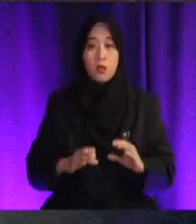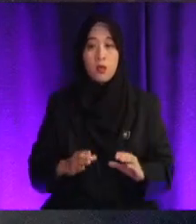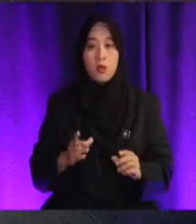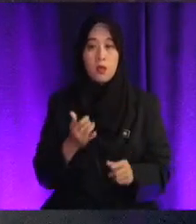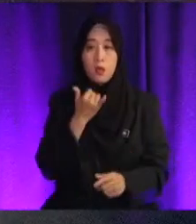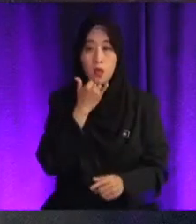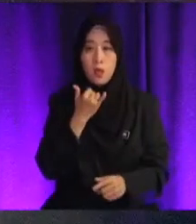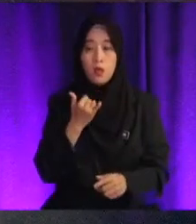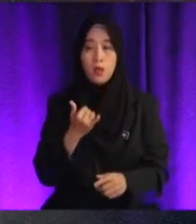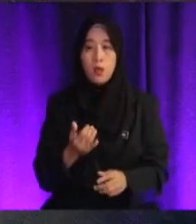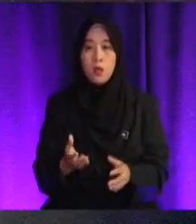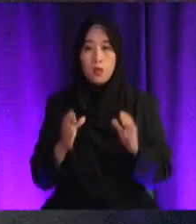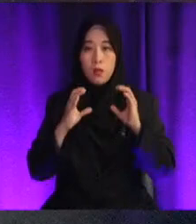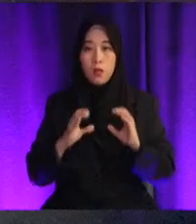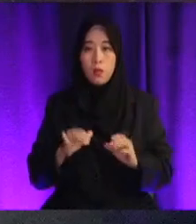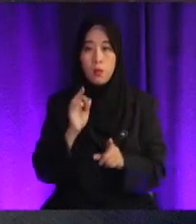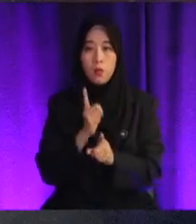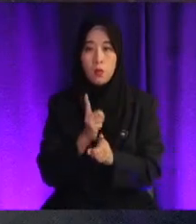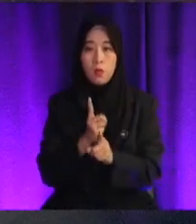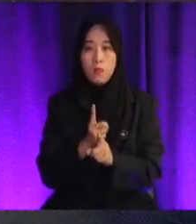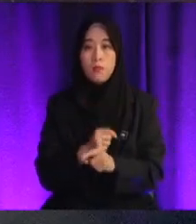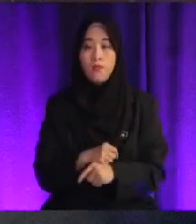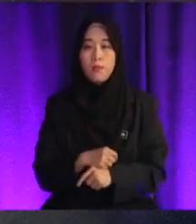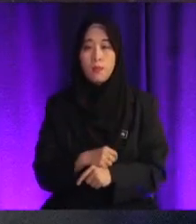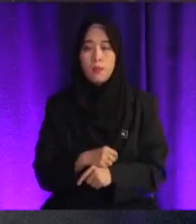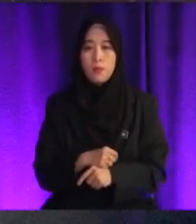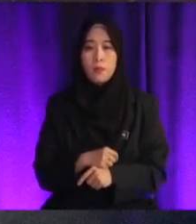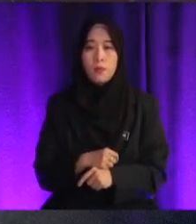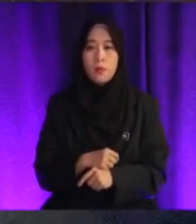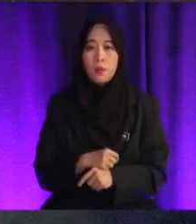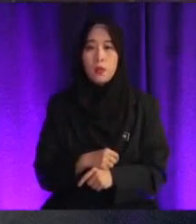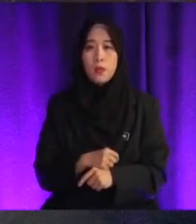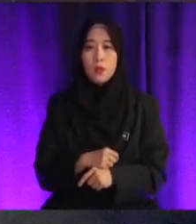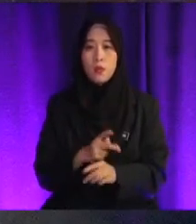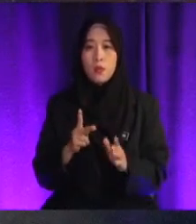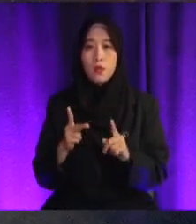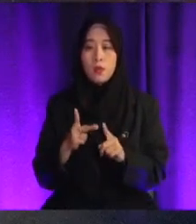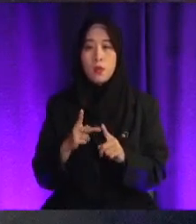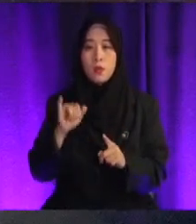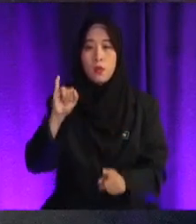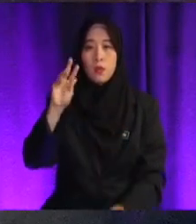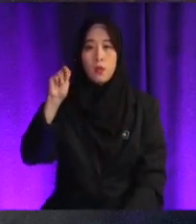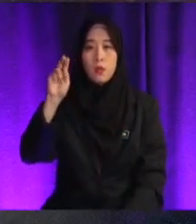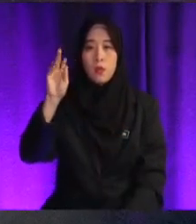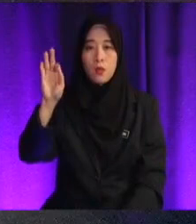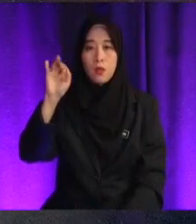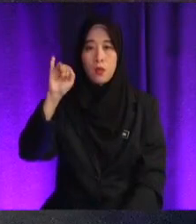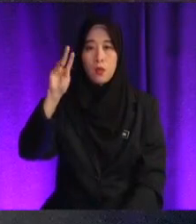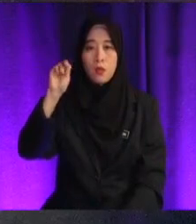ini. Ingat ya murid-murid? Okey. Baik, seterusnya cikgu saya dah ke infinity tu. Sekejap lagi sikit. Saya